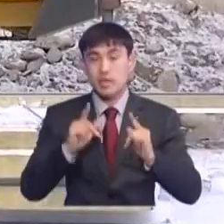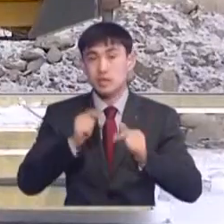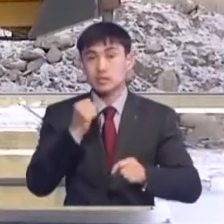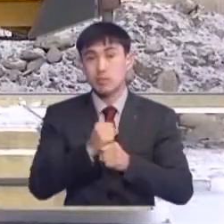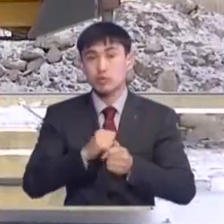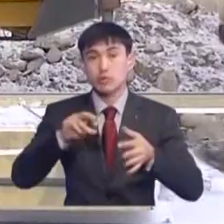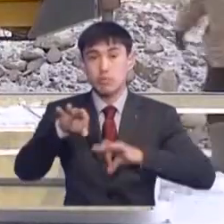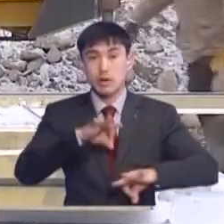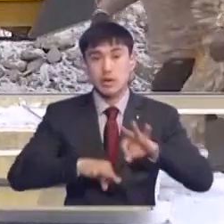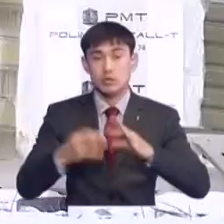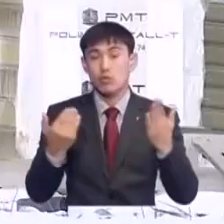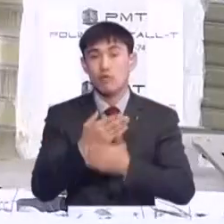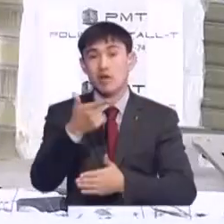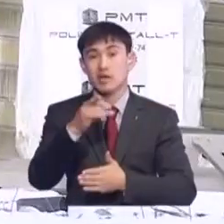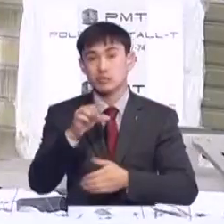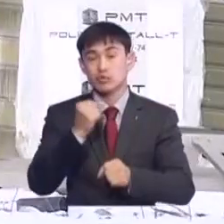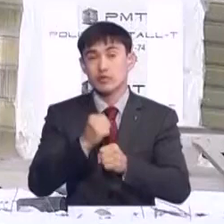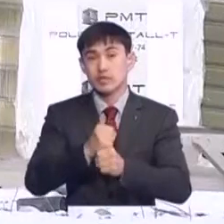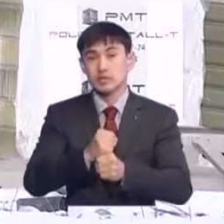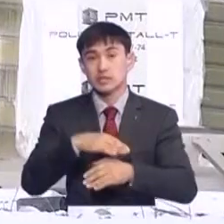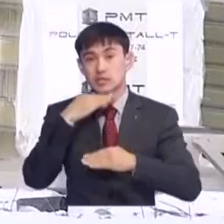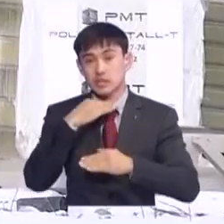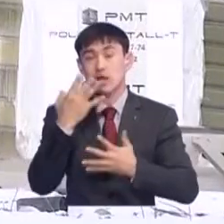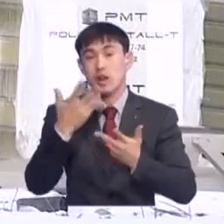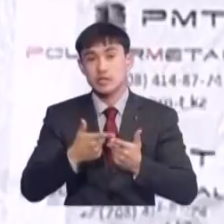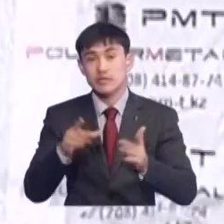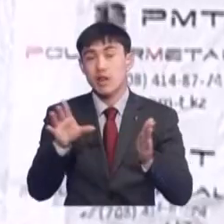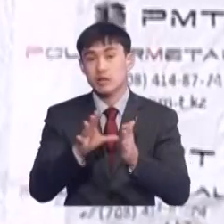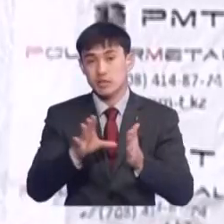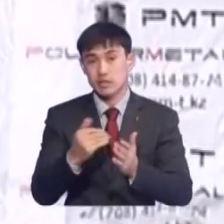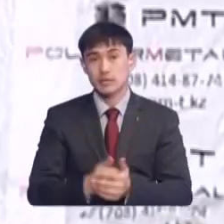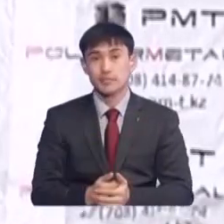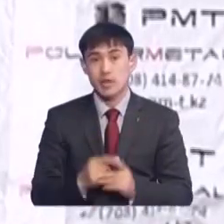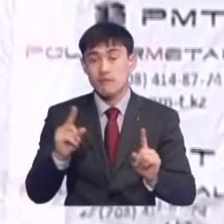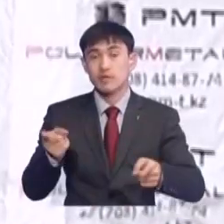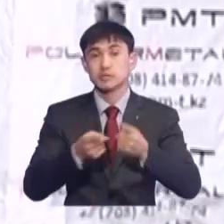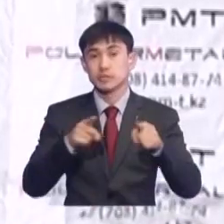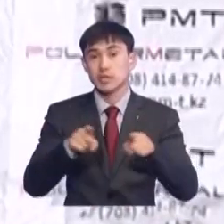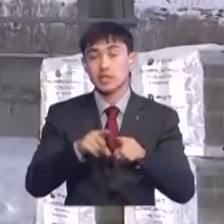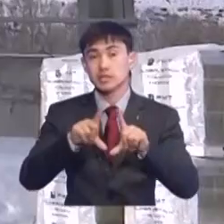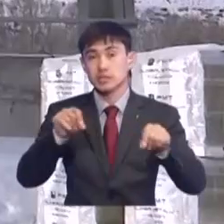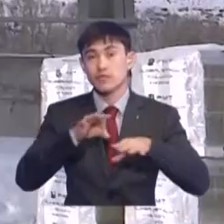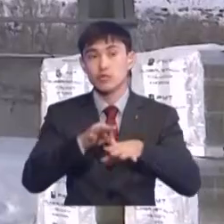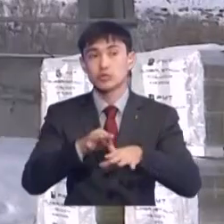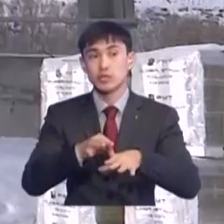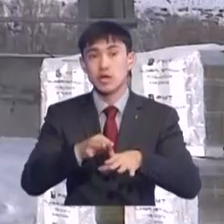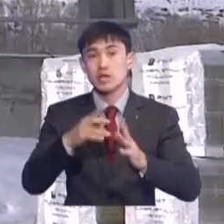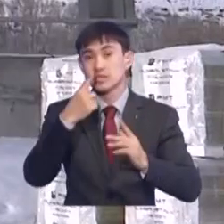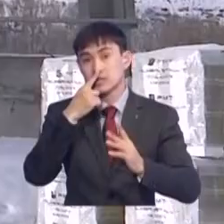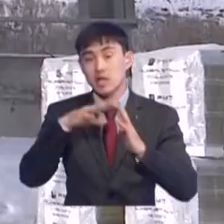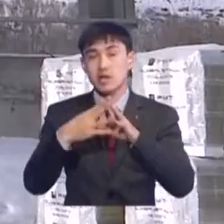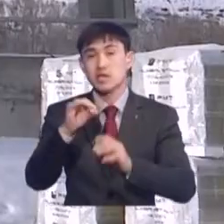работе но будет вырабатывать достаточное количество электроэнергии возведение подобной станции ведется и близ села